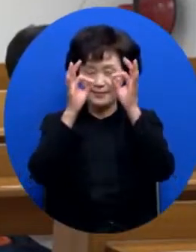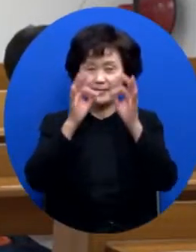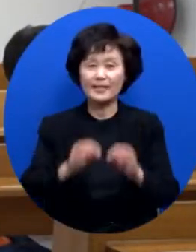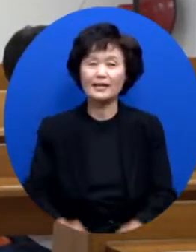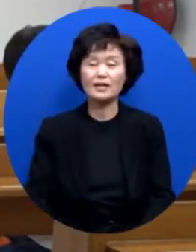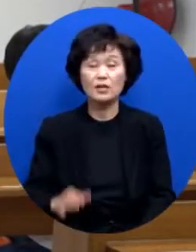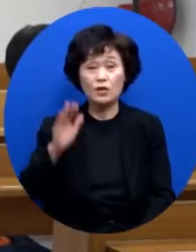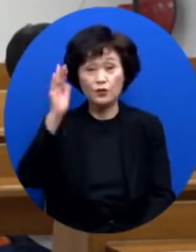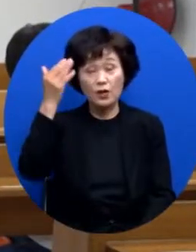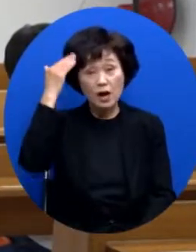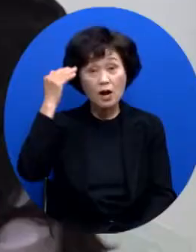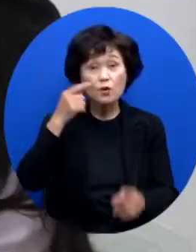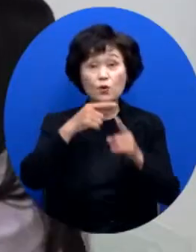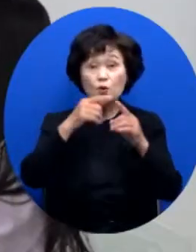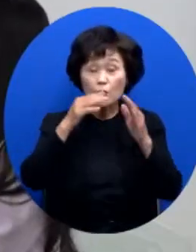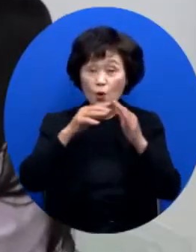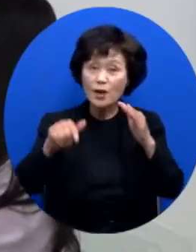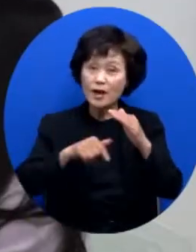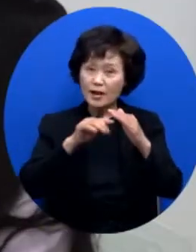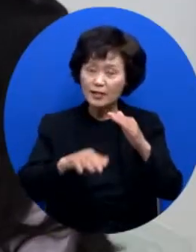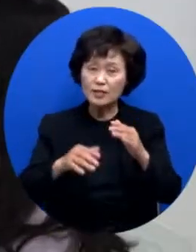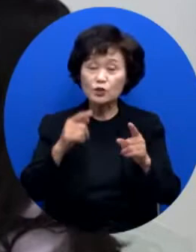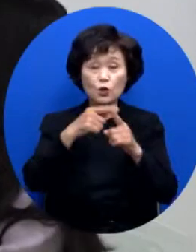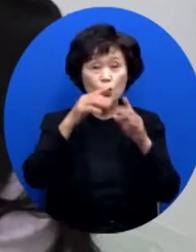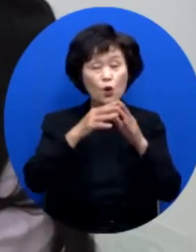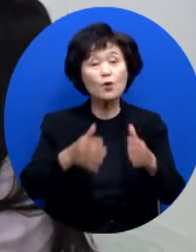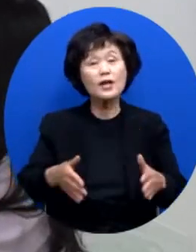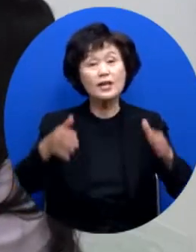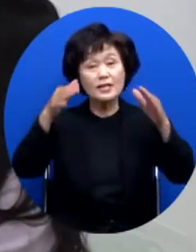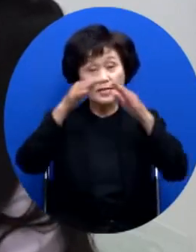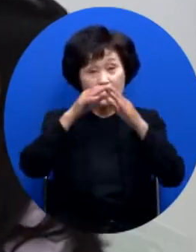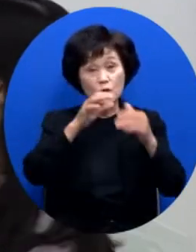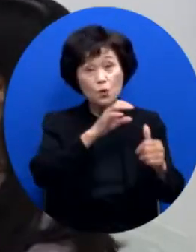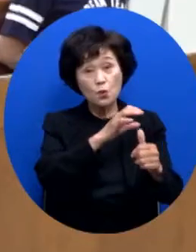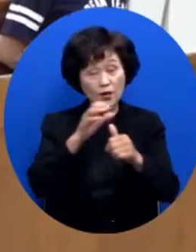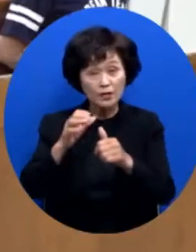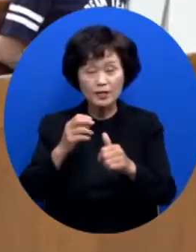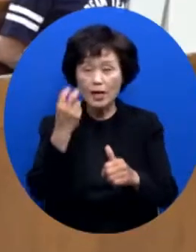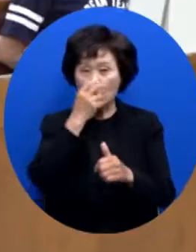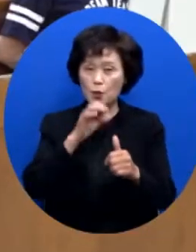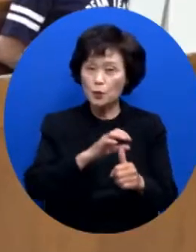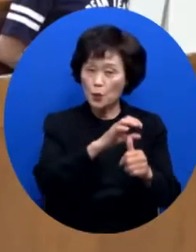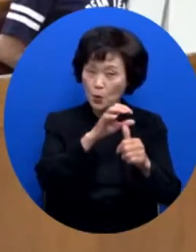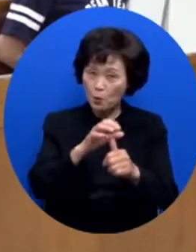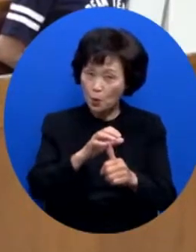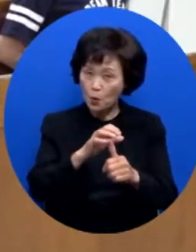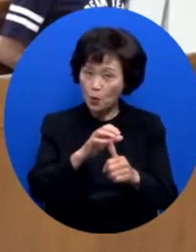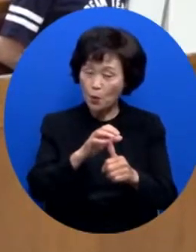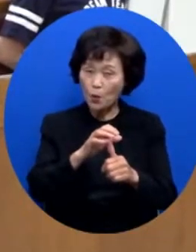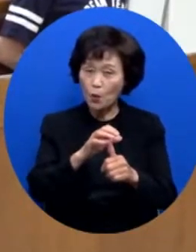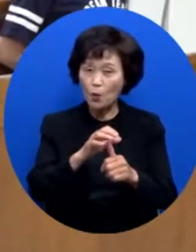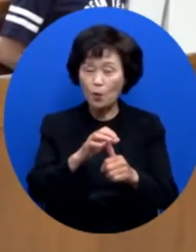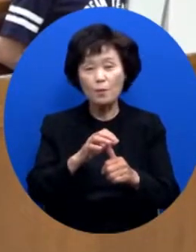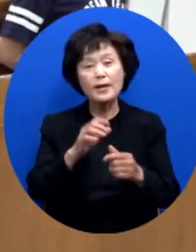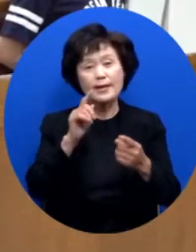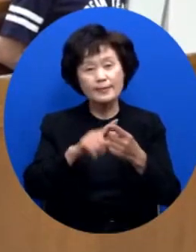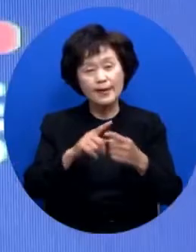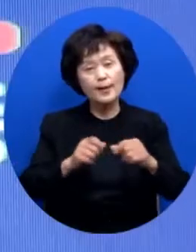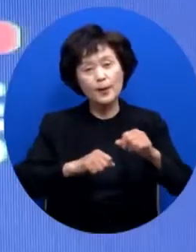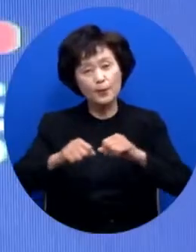최근 한국교회 내에서 교회 시설을 활용해 돌봄과 보육 서비스를 제공하자는 움직임이 일고